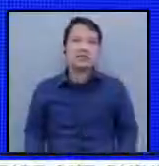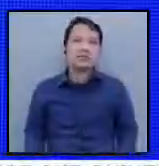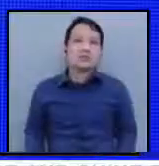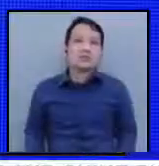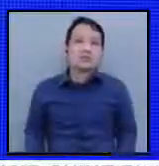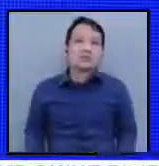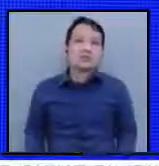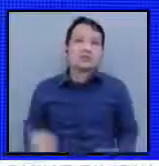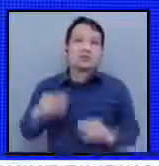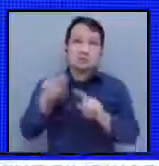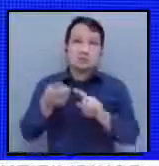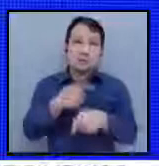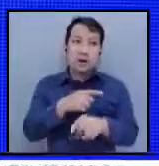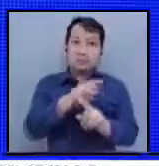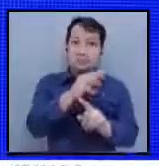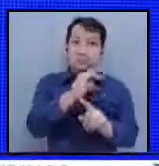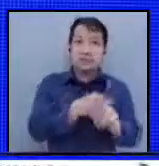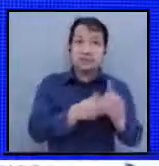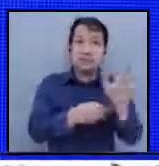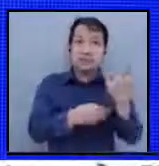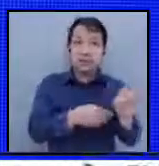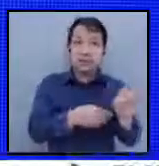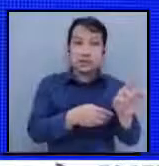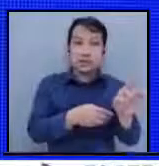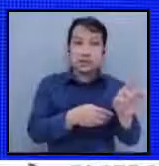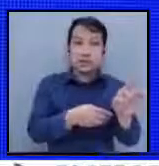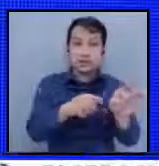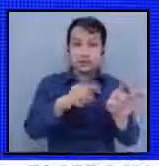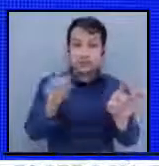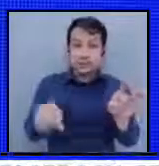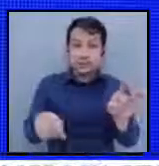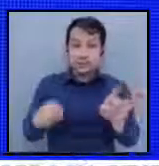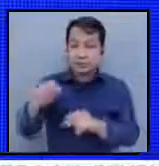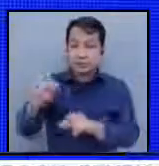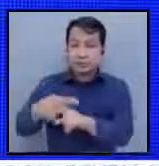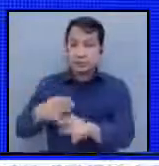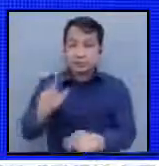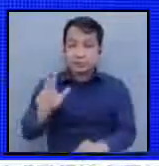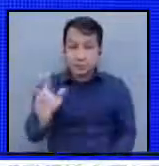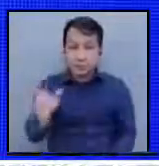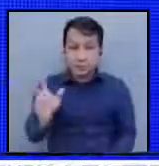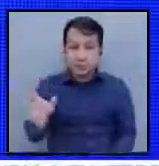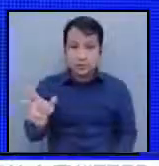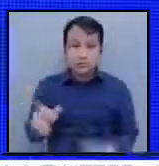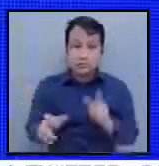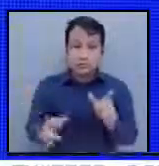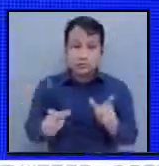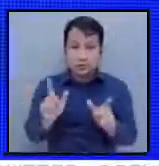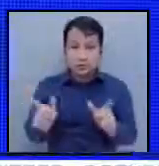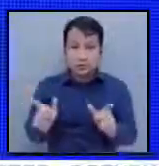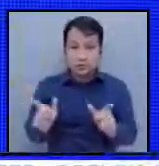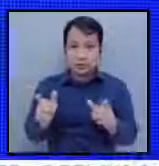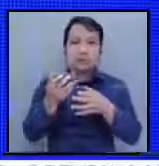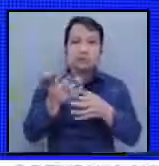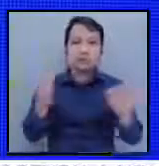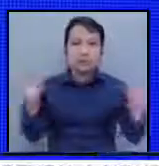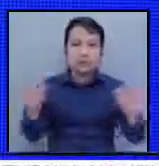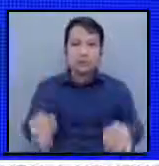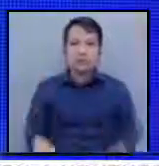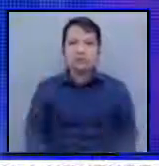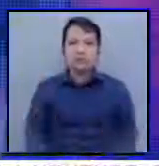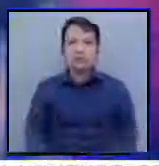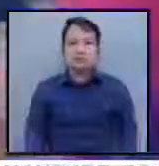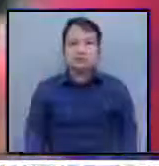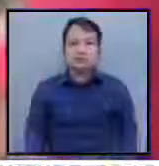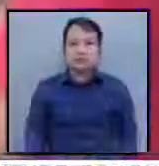from March 28 to April 30, 2022.